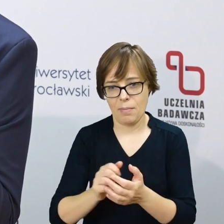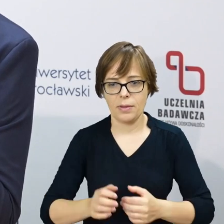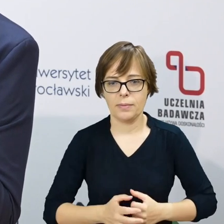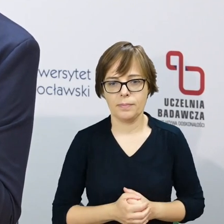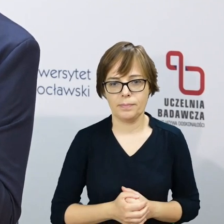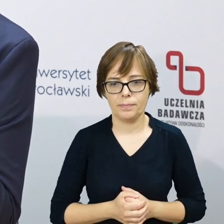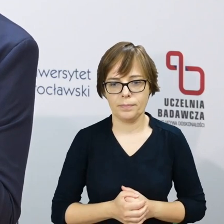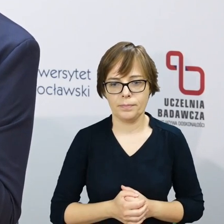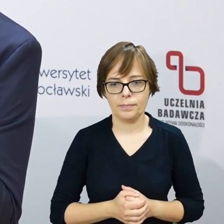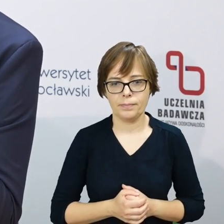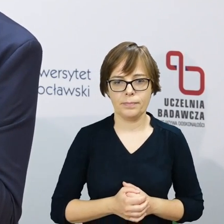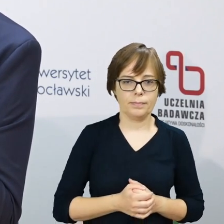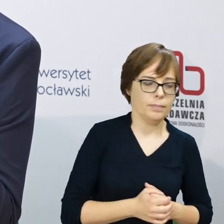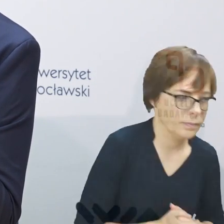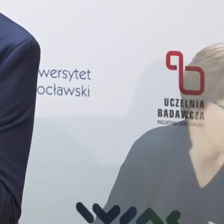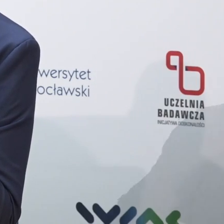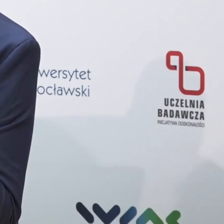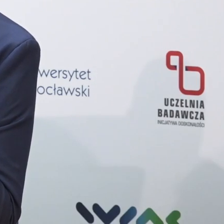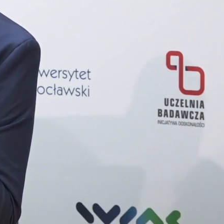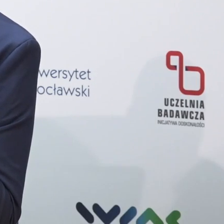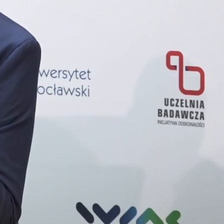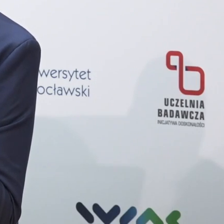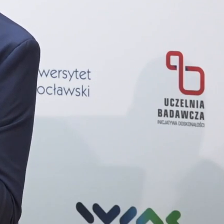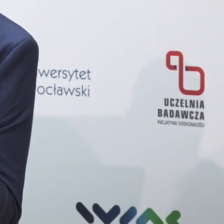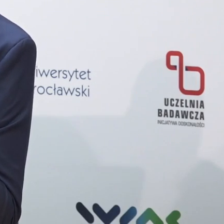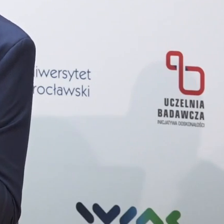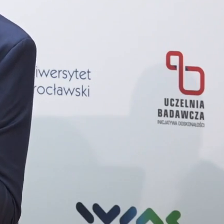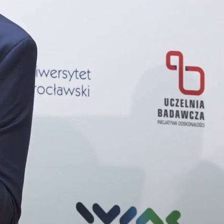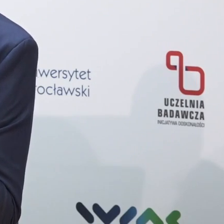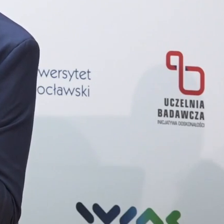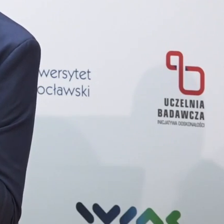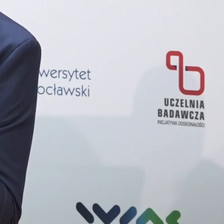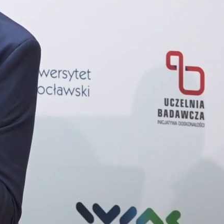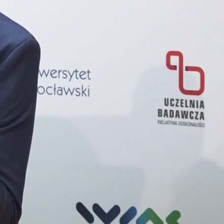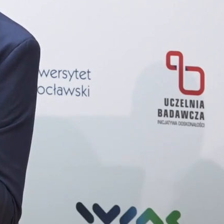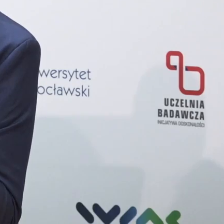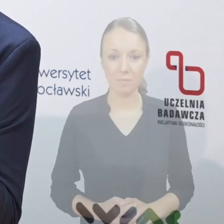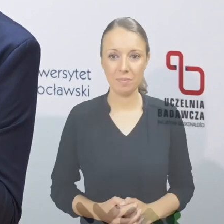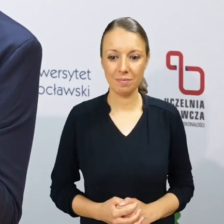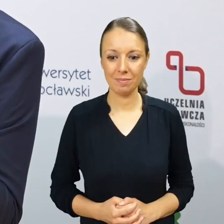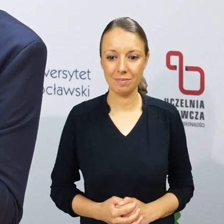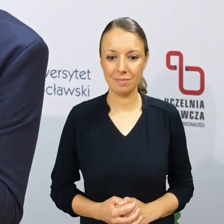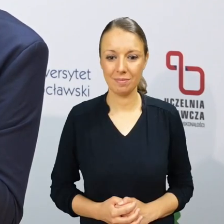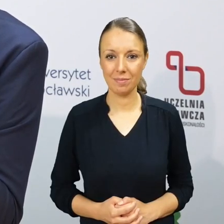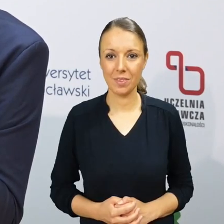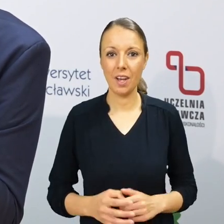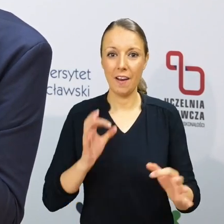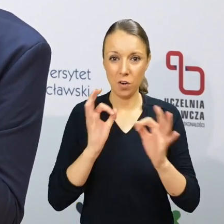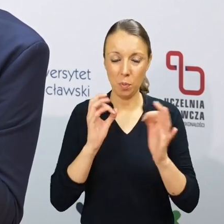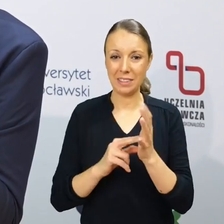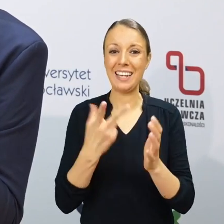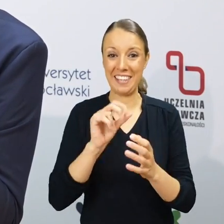Nie podlega udostępnieniu informacja, która jest chroniona jako niejawna. No to co jest informacją